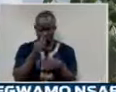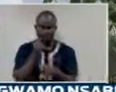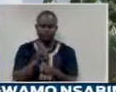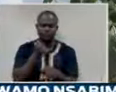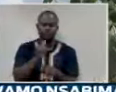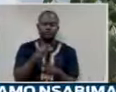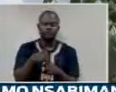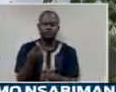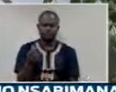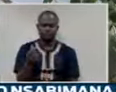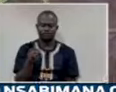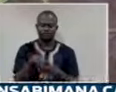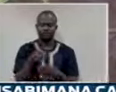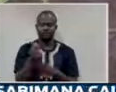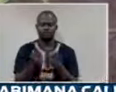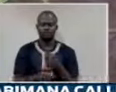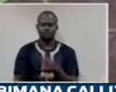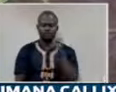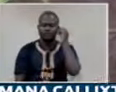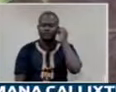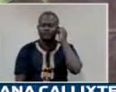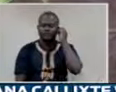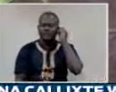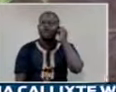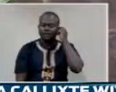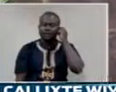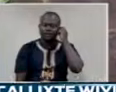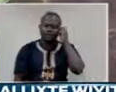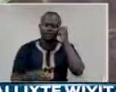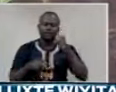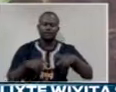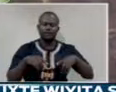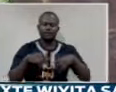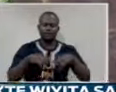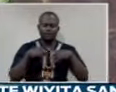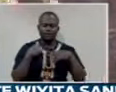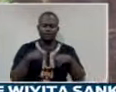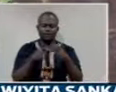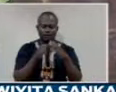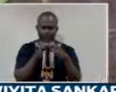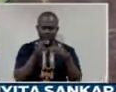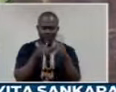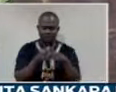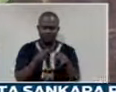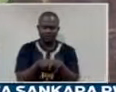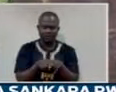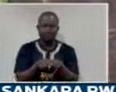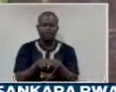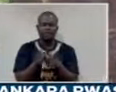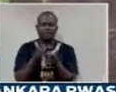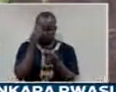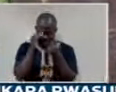bakora bakeneye amafaranga muri ibyo ngibyo. Bwari ubuzima bwanjye, ariko ntabwo biri kugenda nk'uko nabitekerezaga, mu rwego rero rwo gufasha abahanzi,